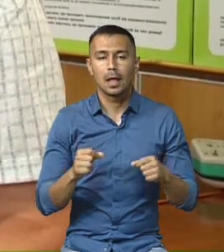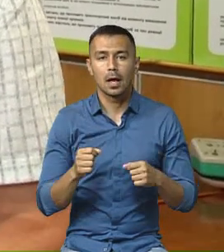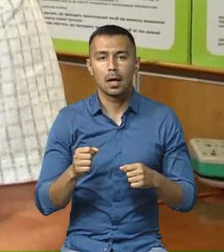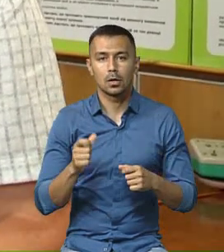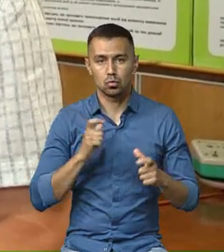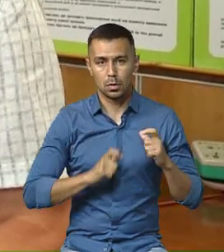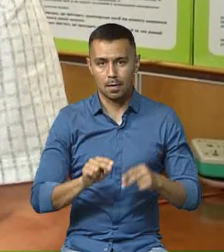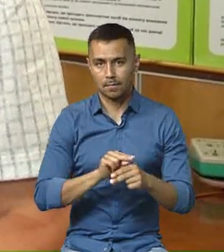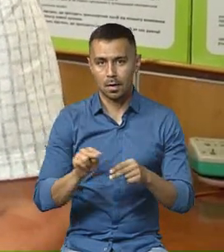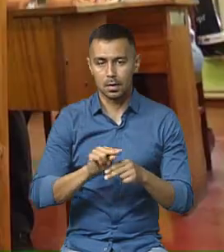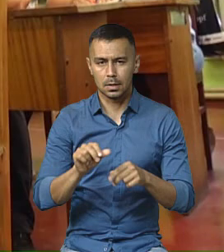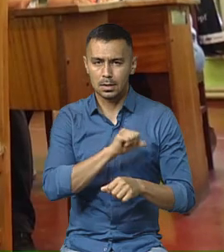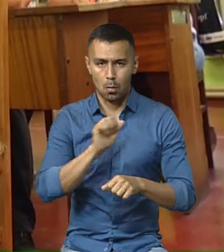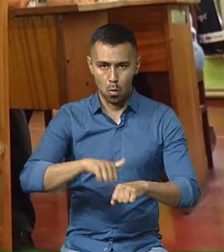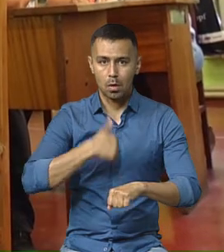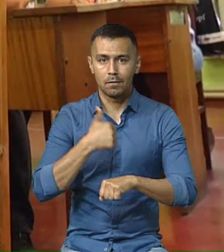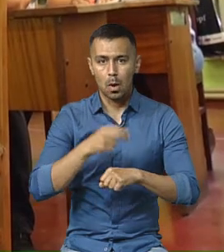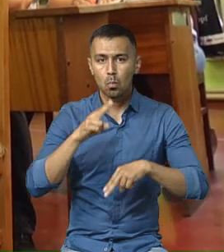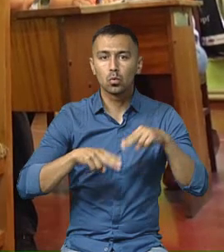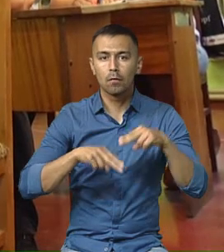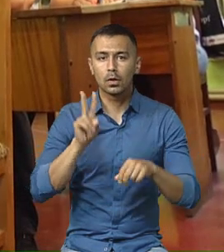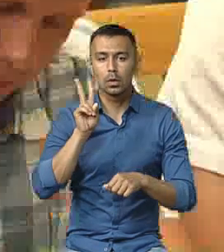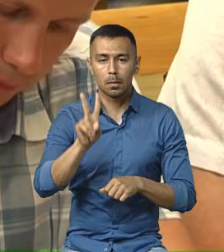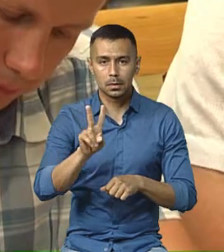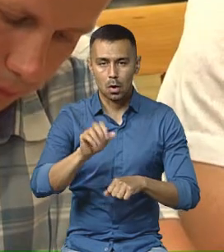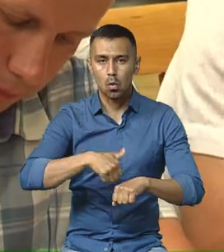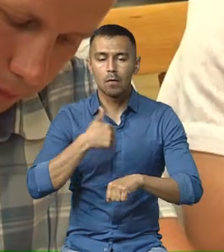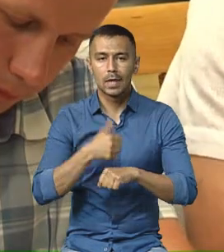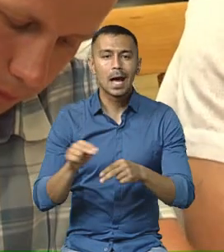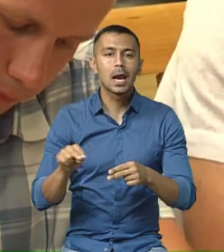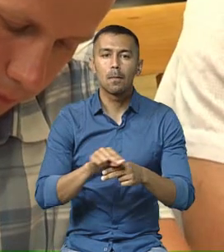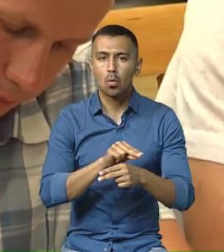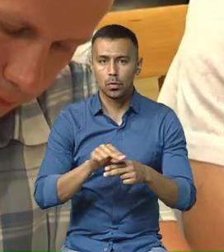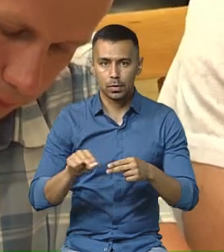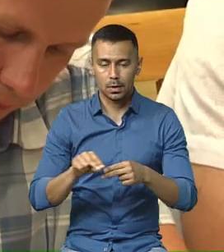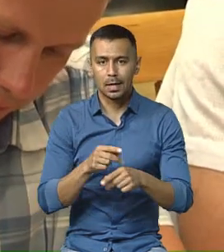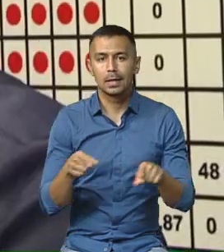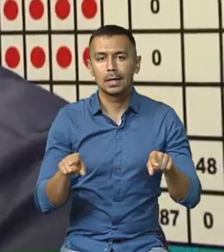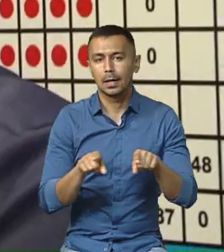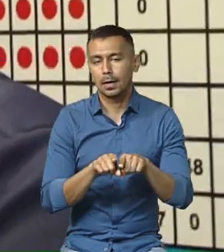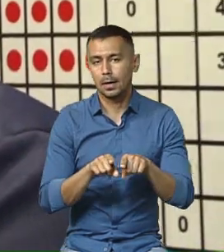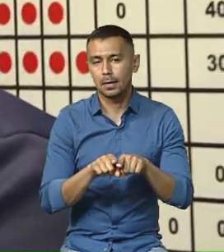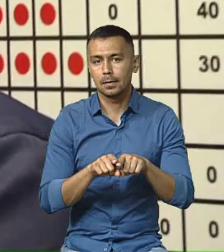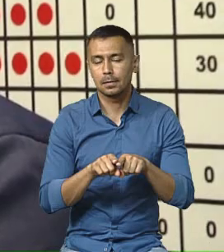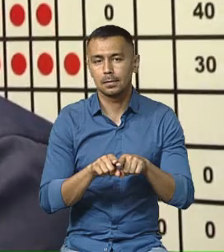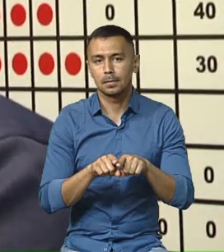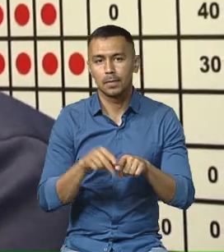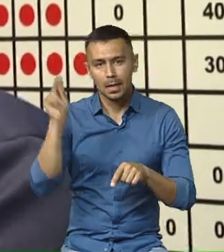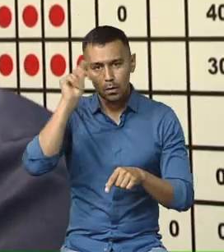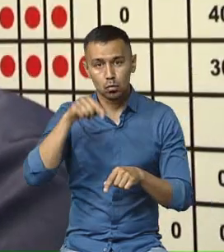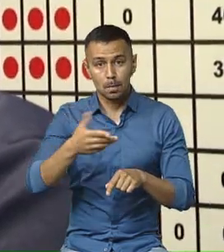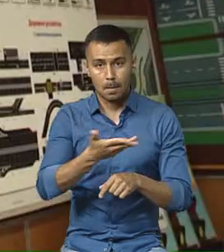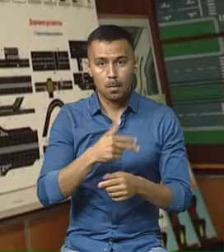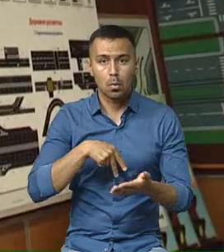студентам викладаються ази будови тролейбуса, ази ремонтних таких, скажімо так, дисциплін. Тут ми